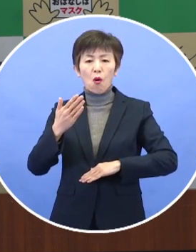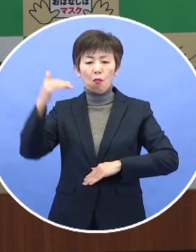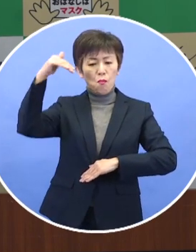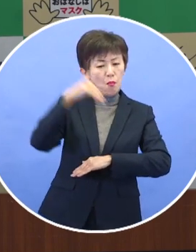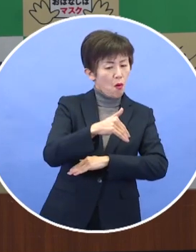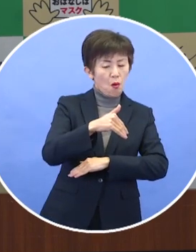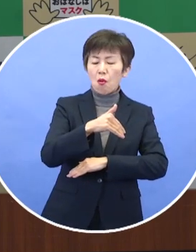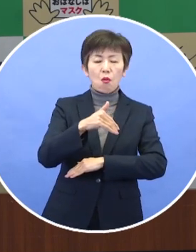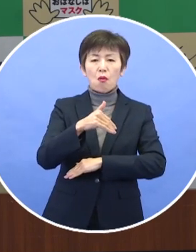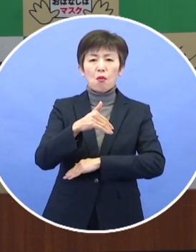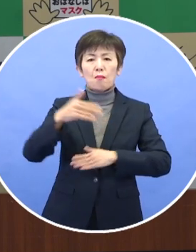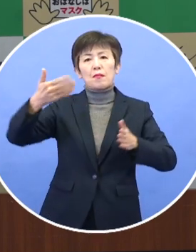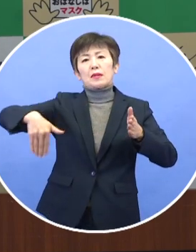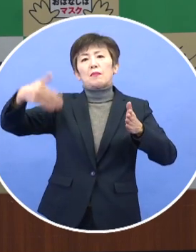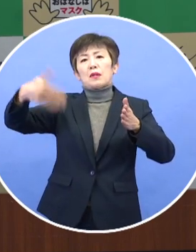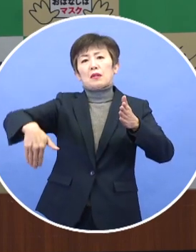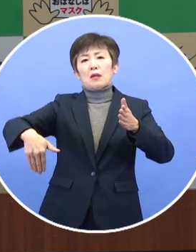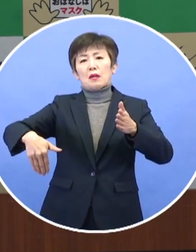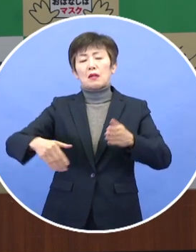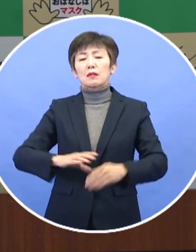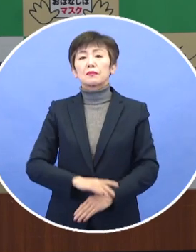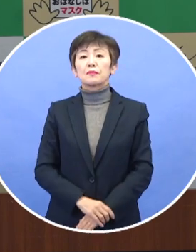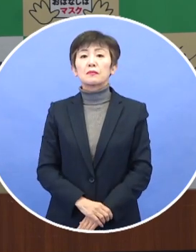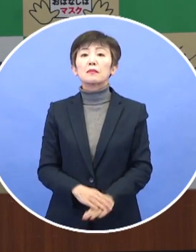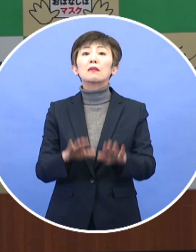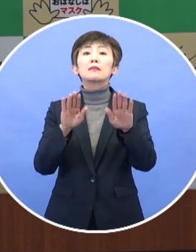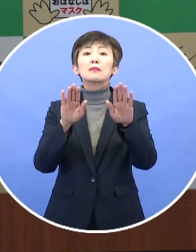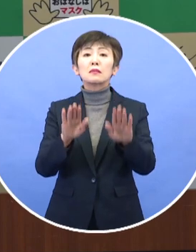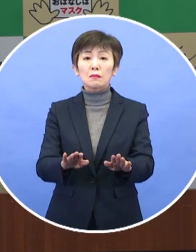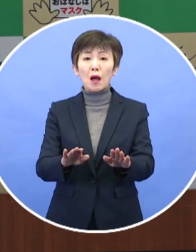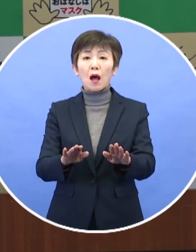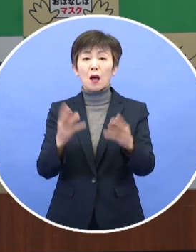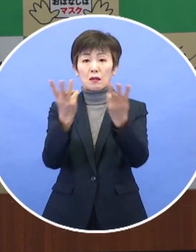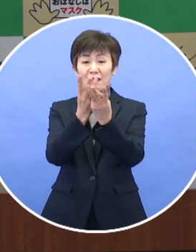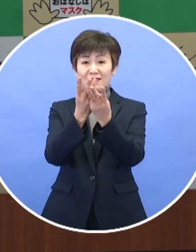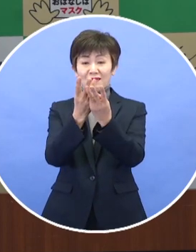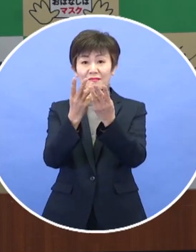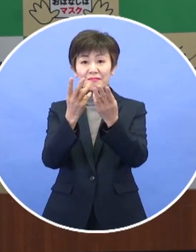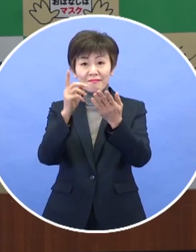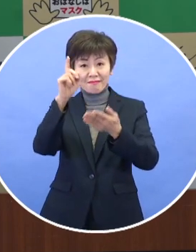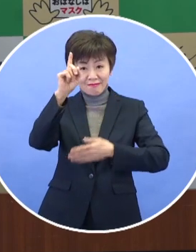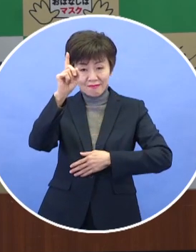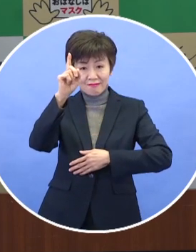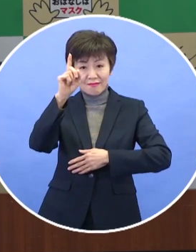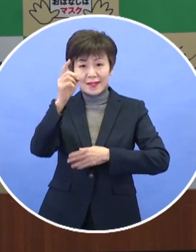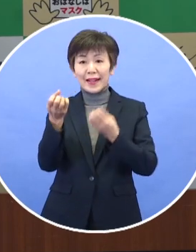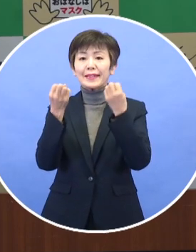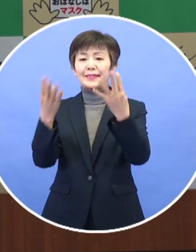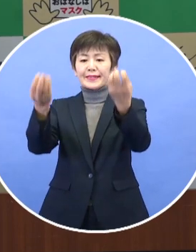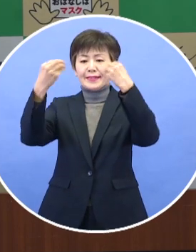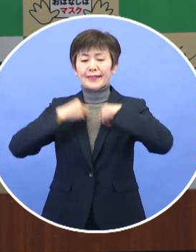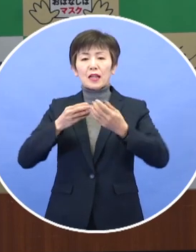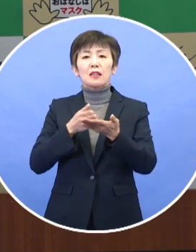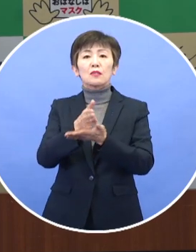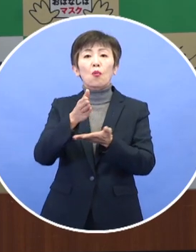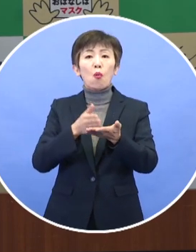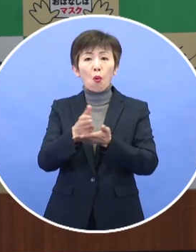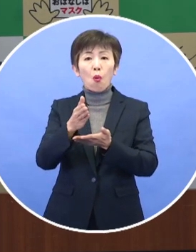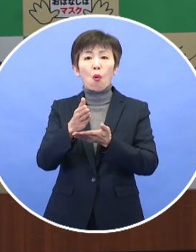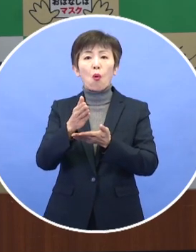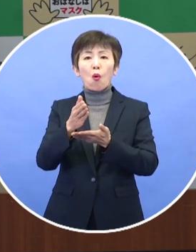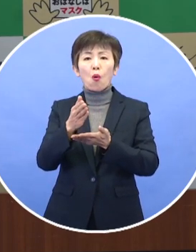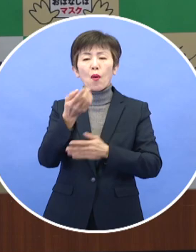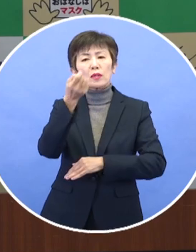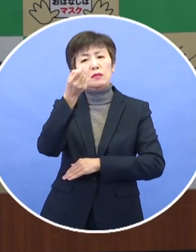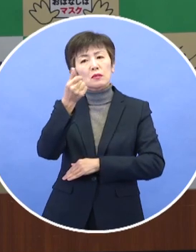続いているということです。一つの指標としてはですね、新規系統数というのはなだらかですけれども、少